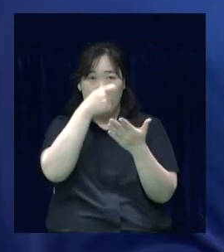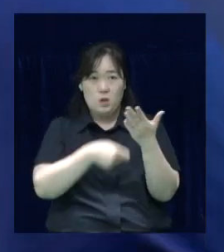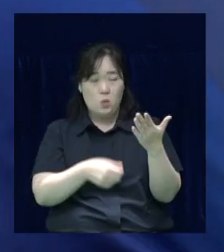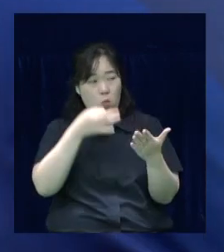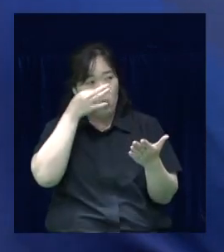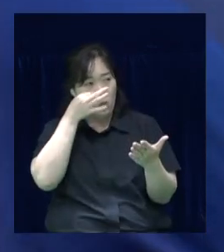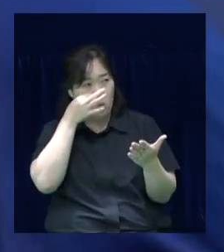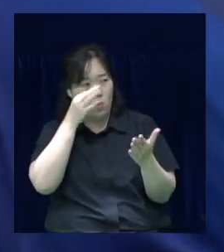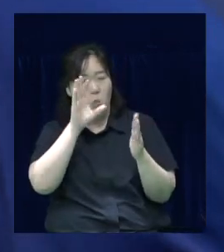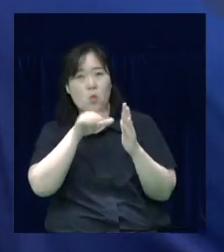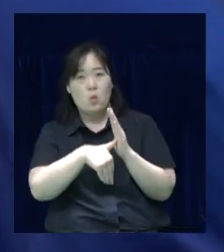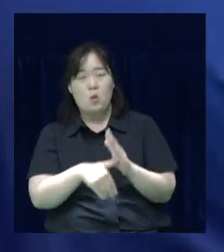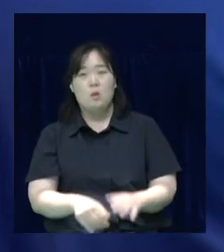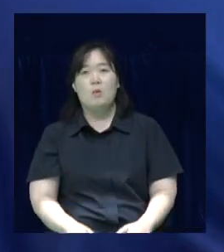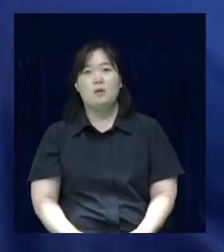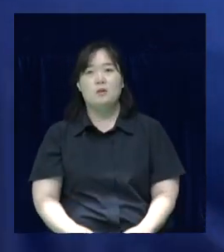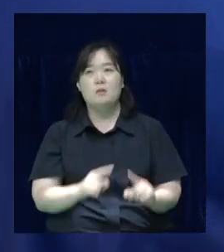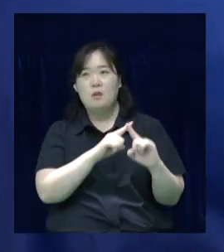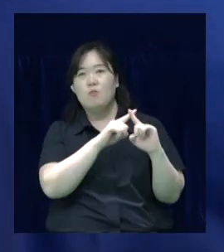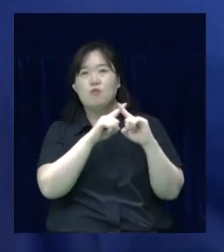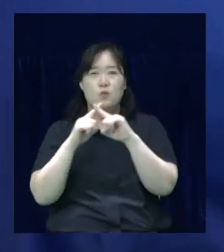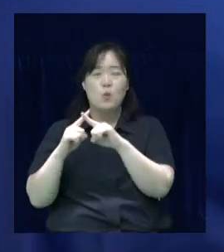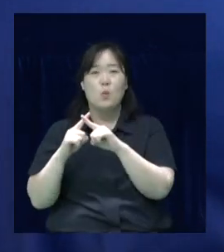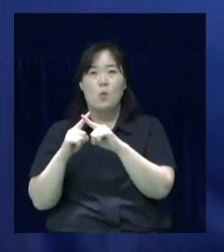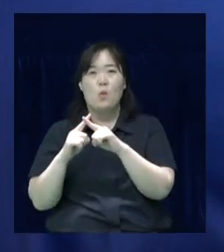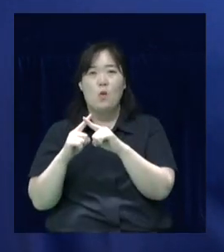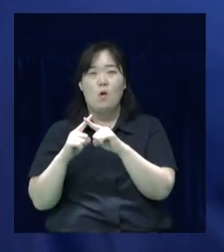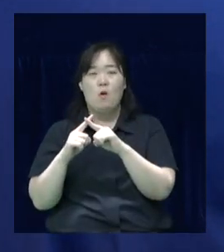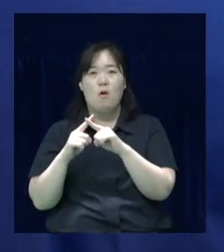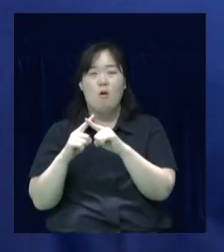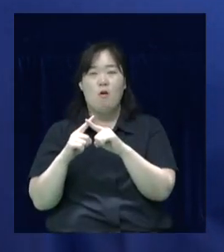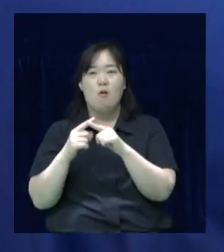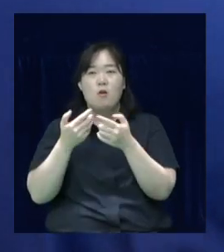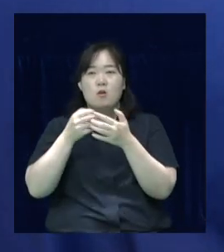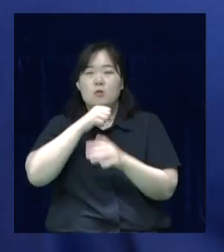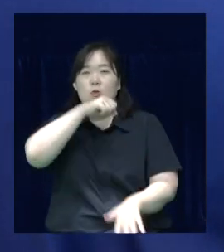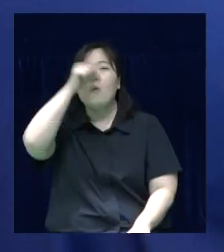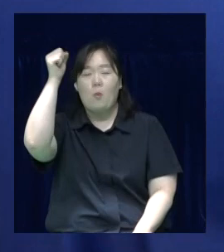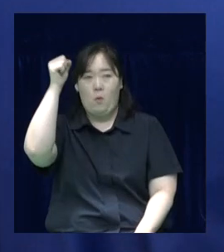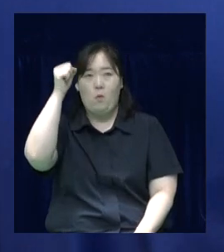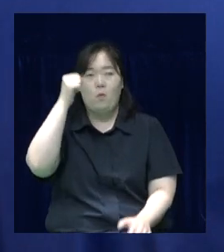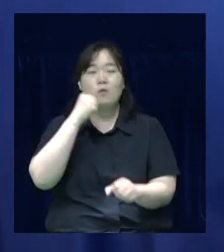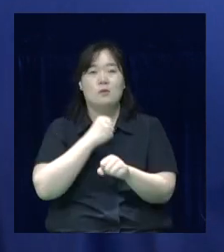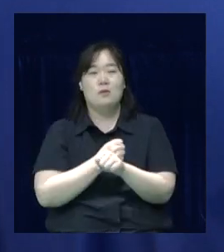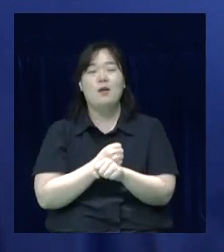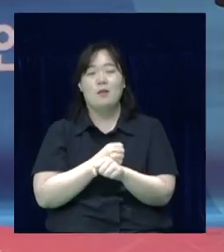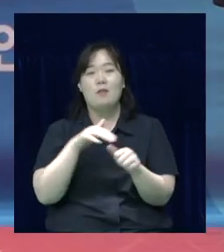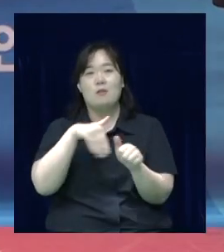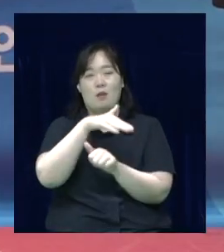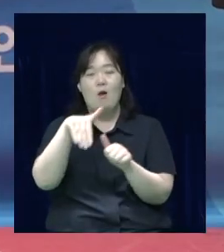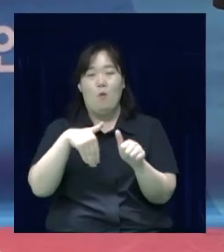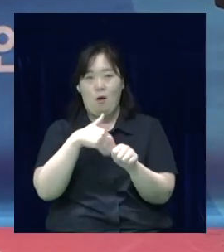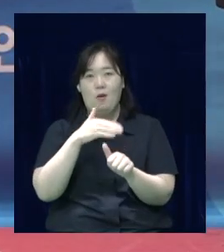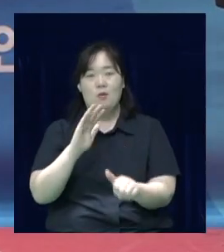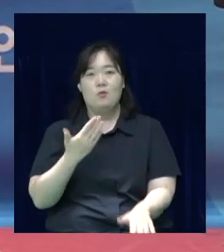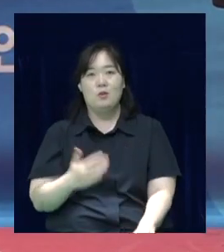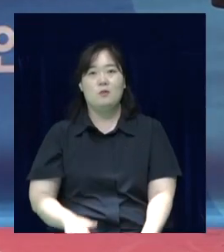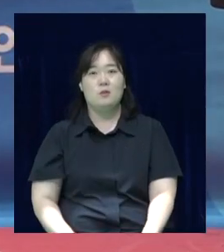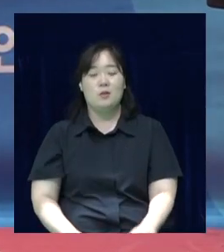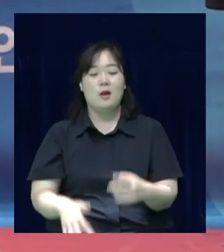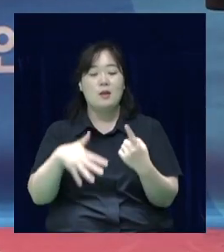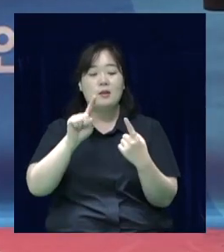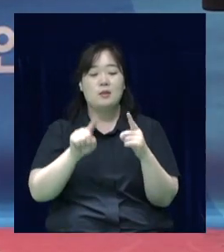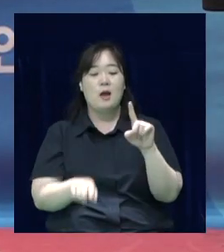때 무조건 조금 더 높은 중량을 예. 성공을 시켜야 되는 현재 상황입니다. 1차 시도가 115kg